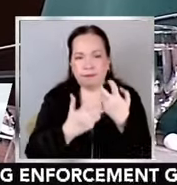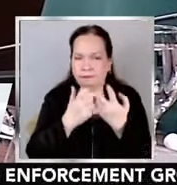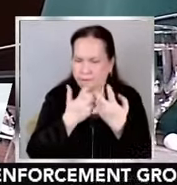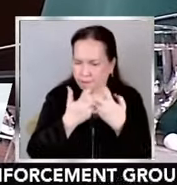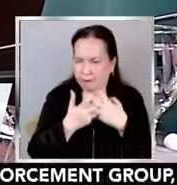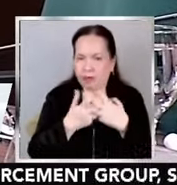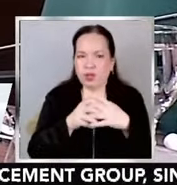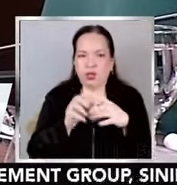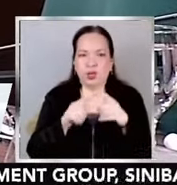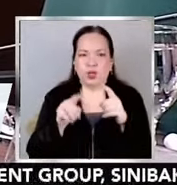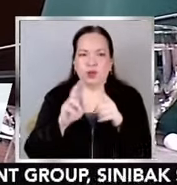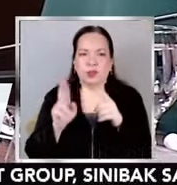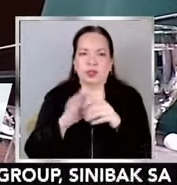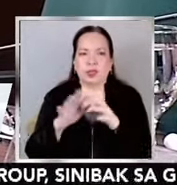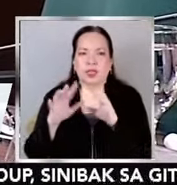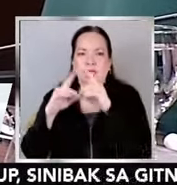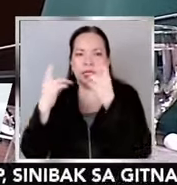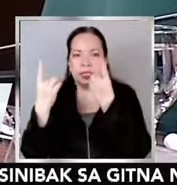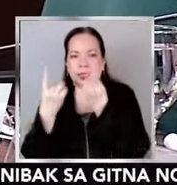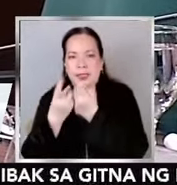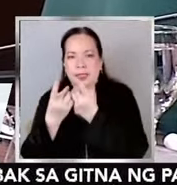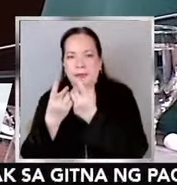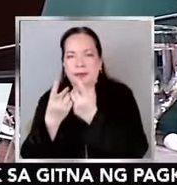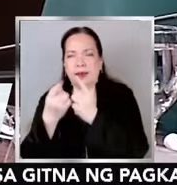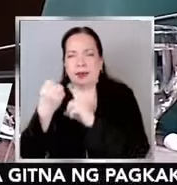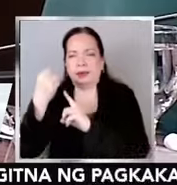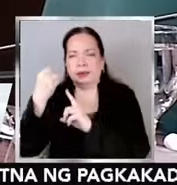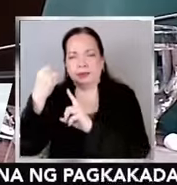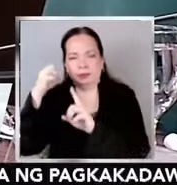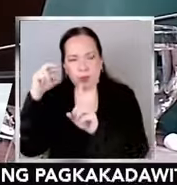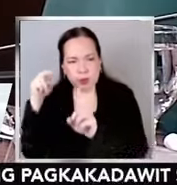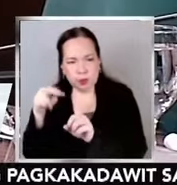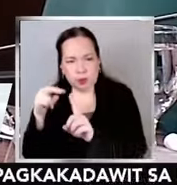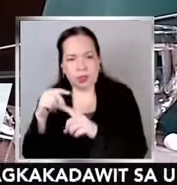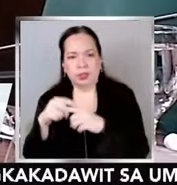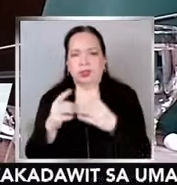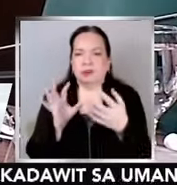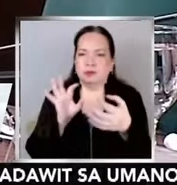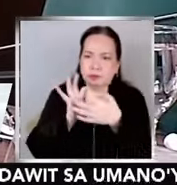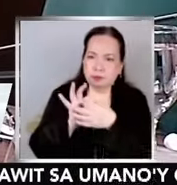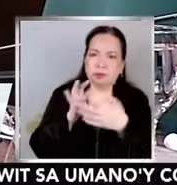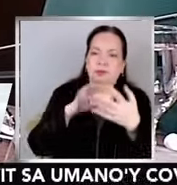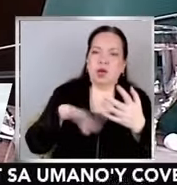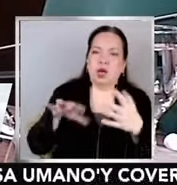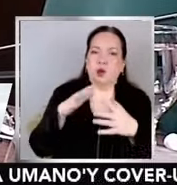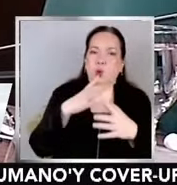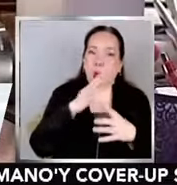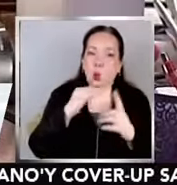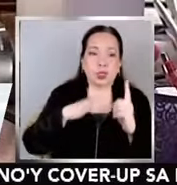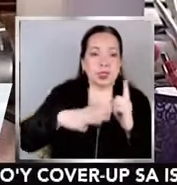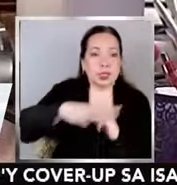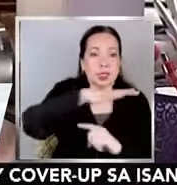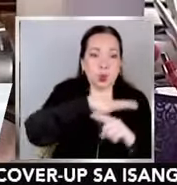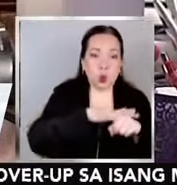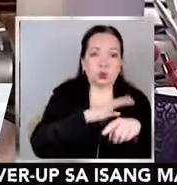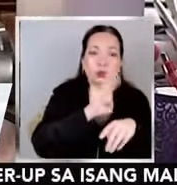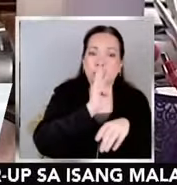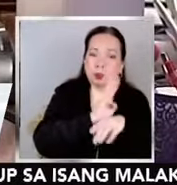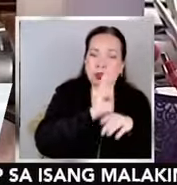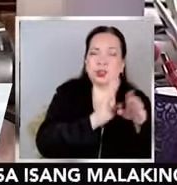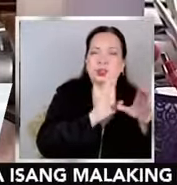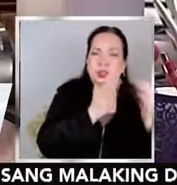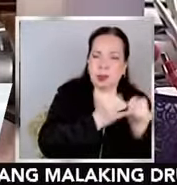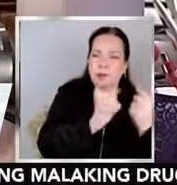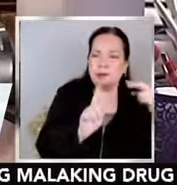the DepEd side of it, but there's going to be the industry stakeholder side of it. Ang bilin lang ng